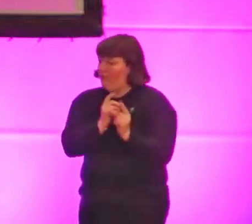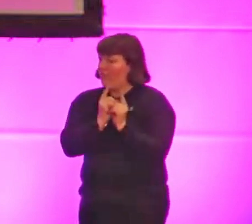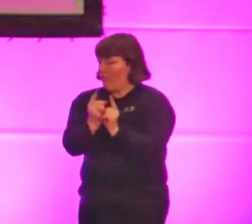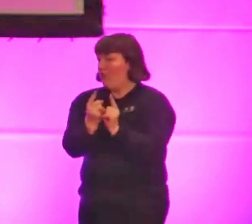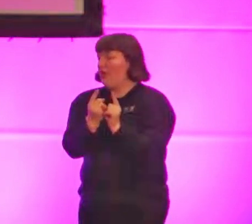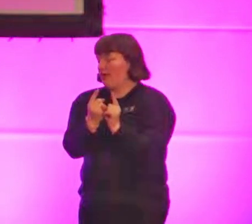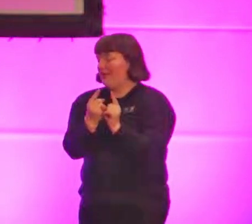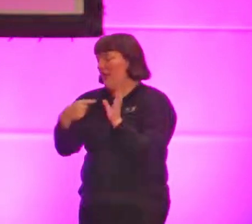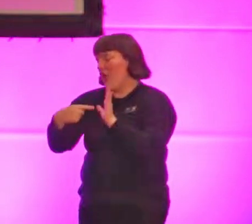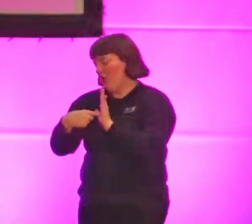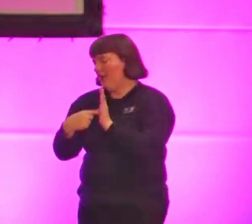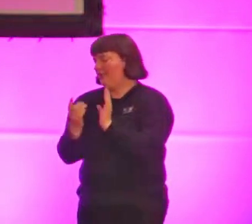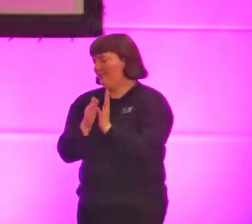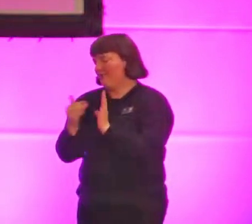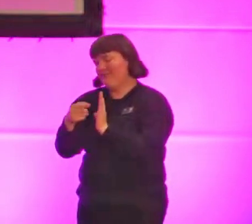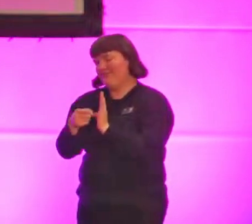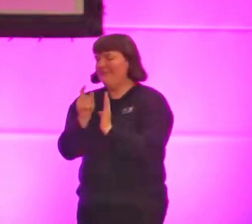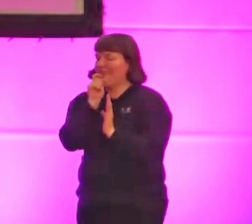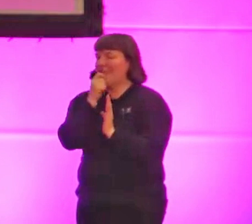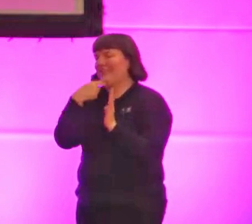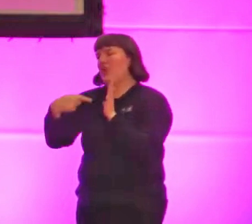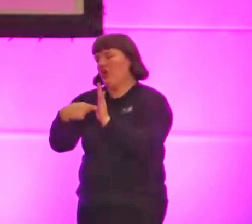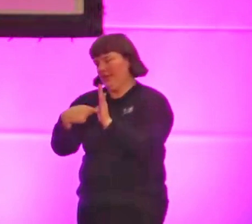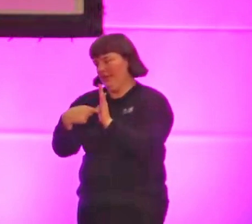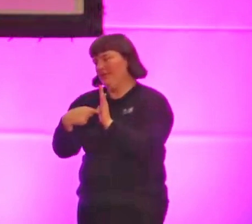enligt lagen om, alltså sekretesslagen.